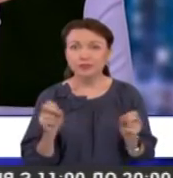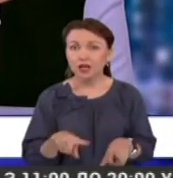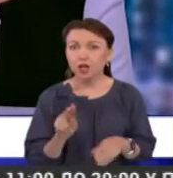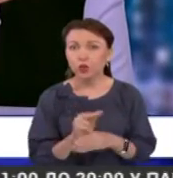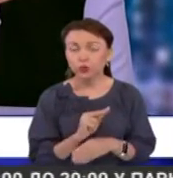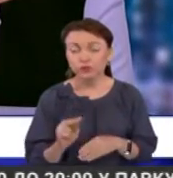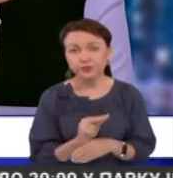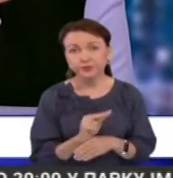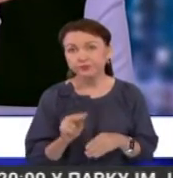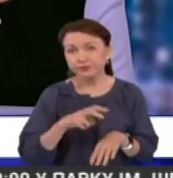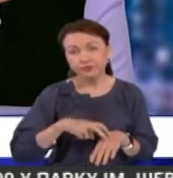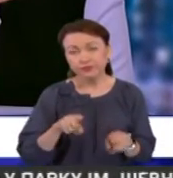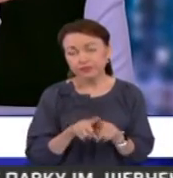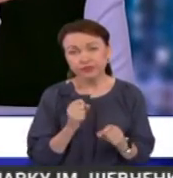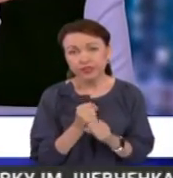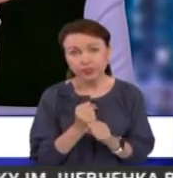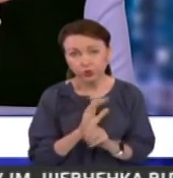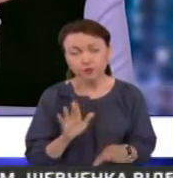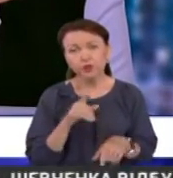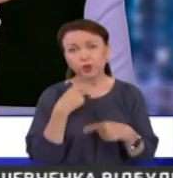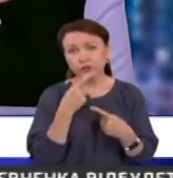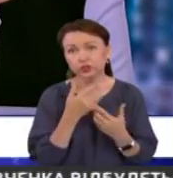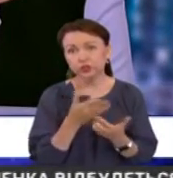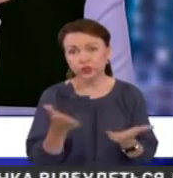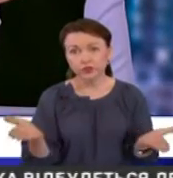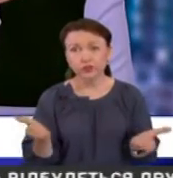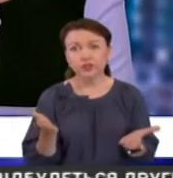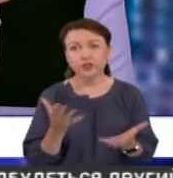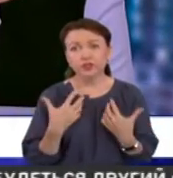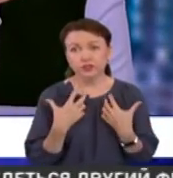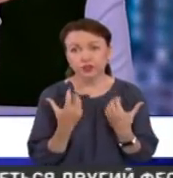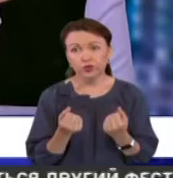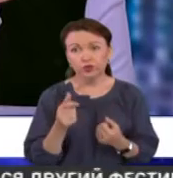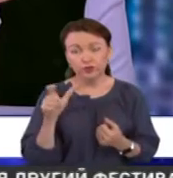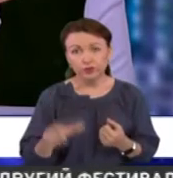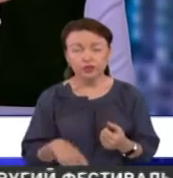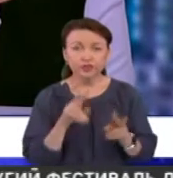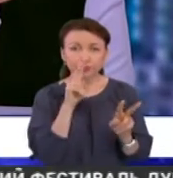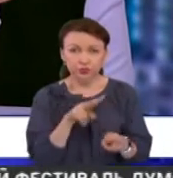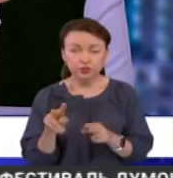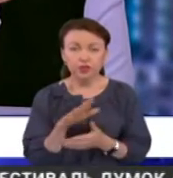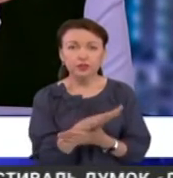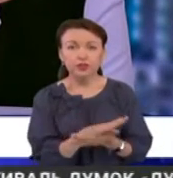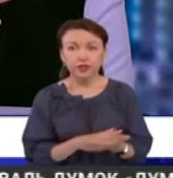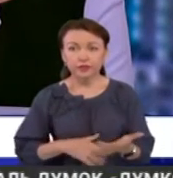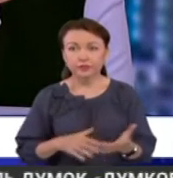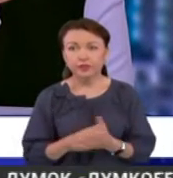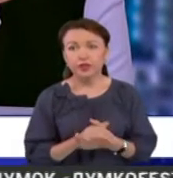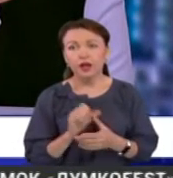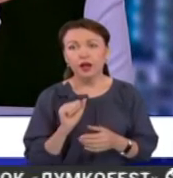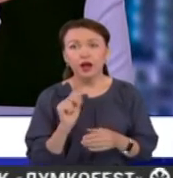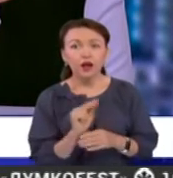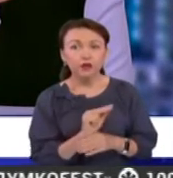то він того не робить і говорить про те, що ви почуваєте, що ви є здорова людина і спостерігає вас далі. А лікує